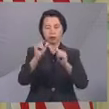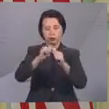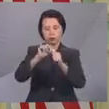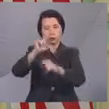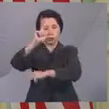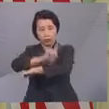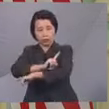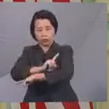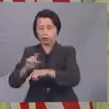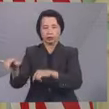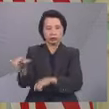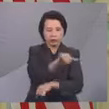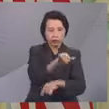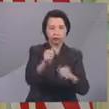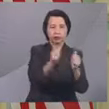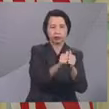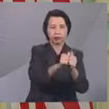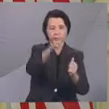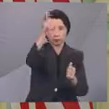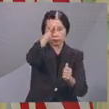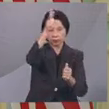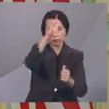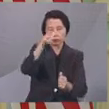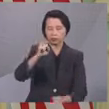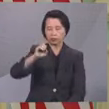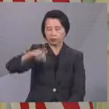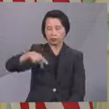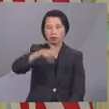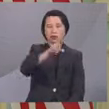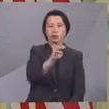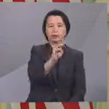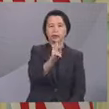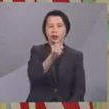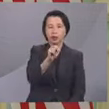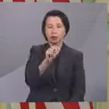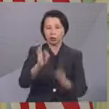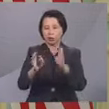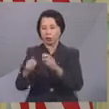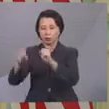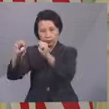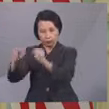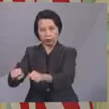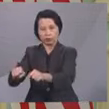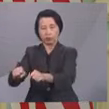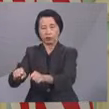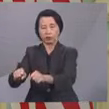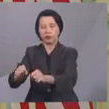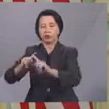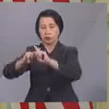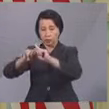hari, selaras dengan SOP MKN, iaitu walaupun dibenarkan,